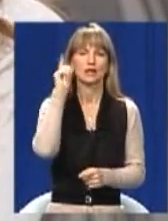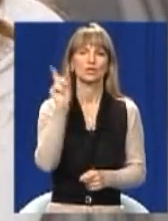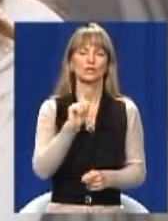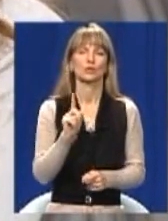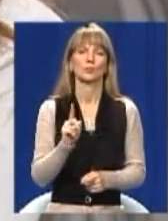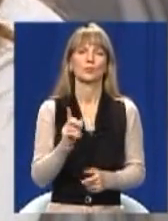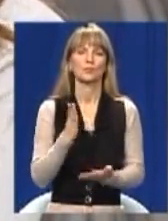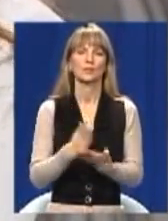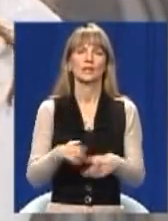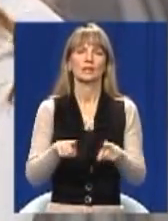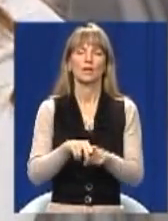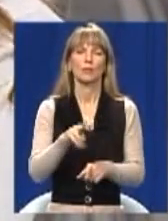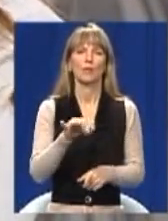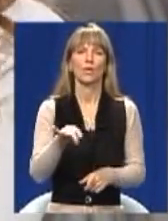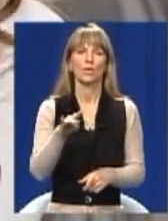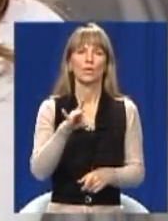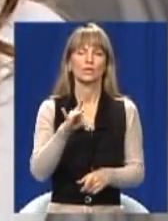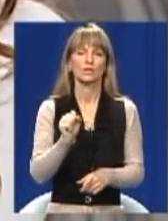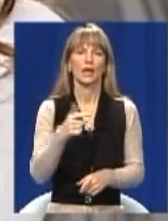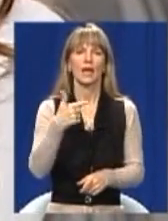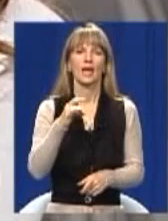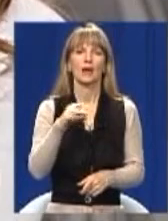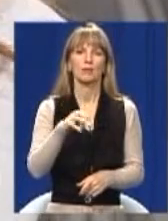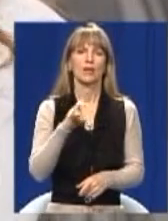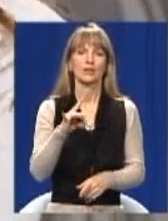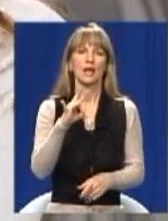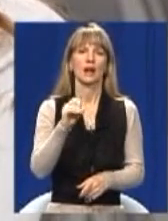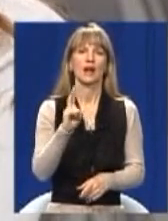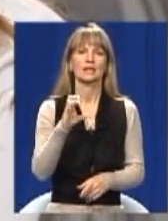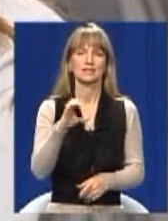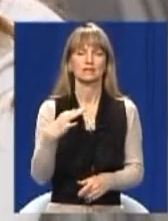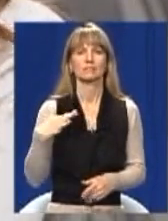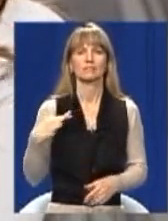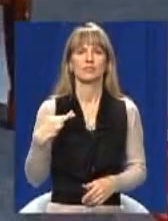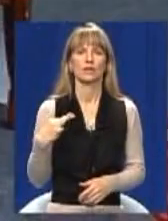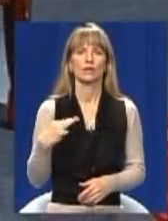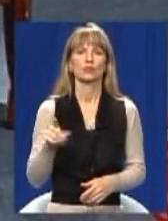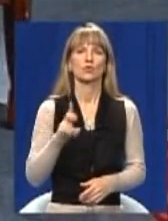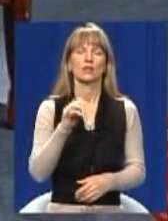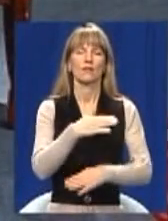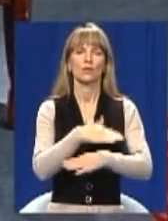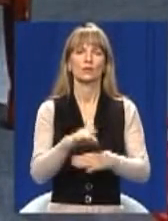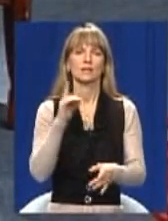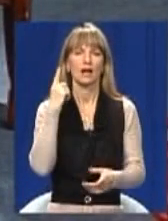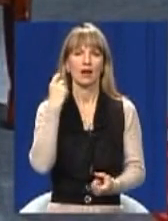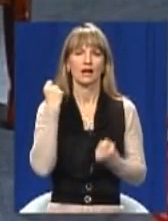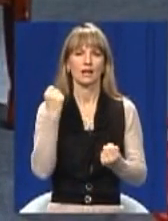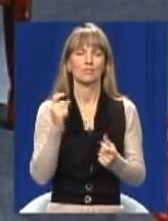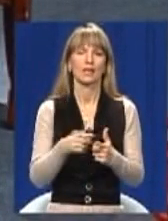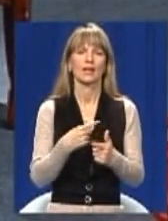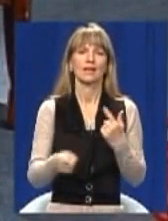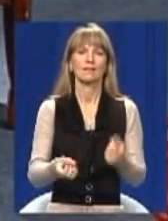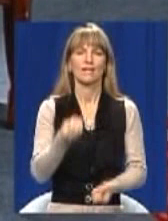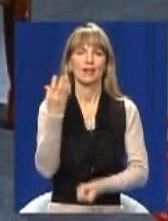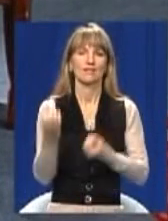є така порода тварин, як германрекси. Вони дуже спокійні, і їм абсолютно байдуже буде, що на дворі там грім гримить, або там